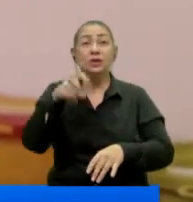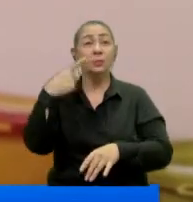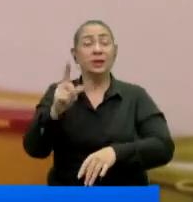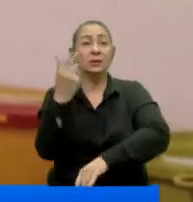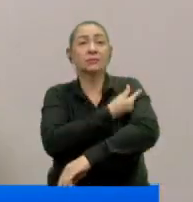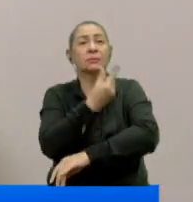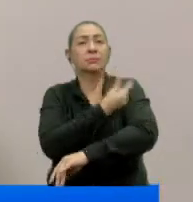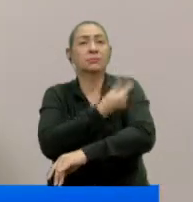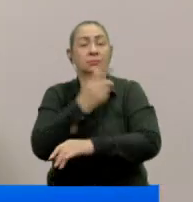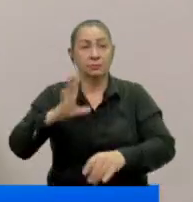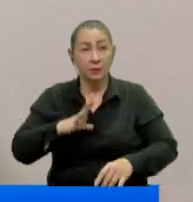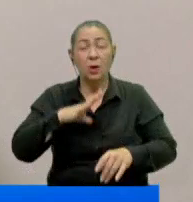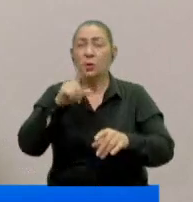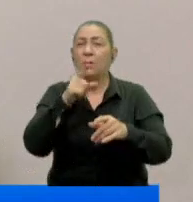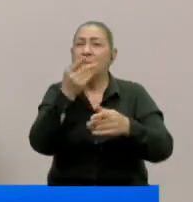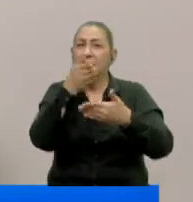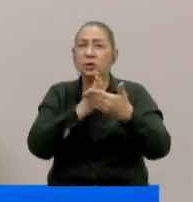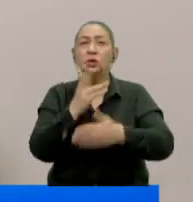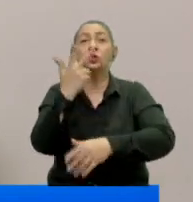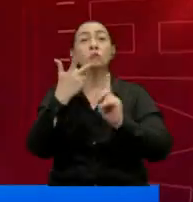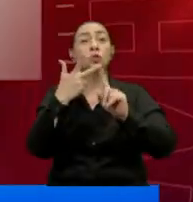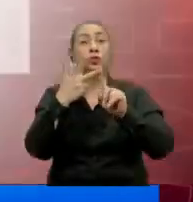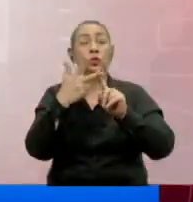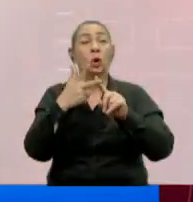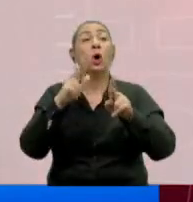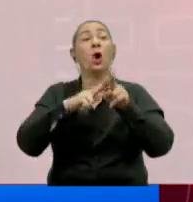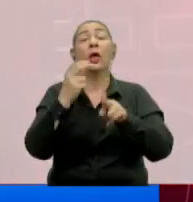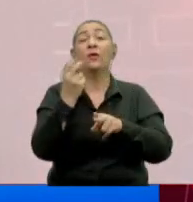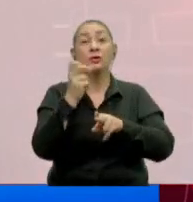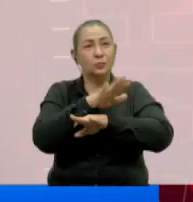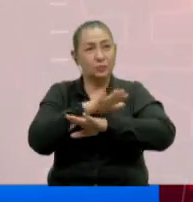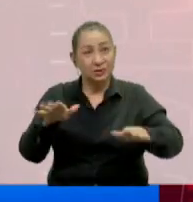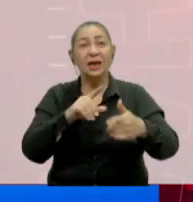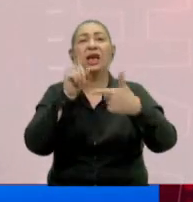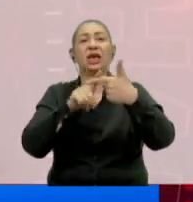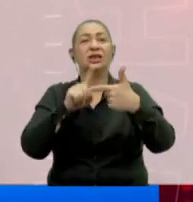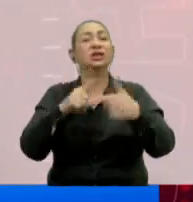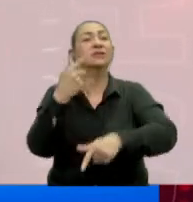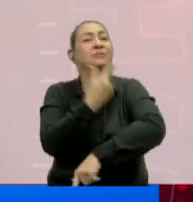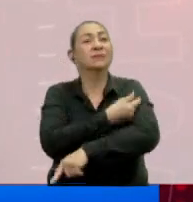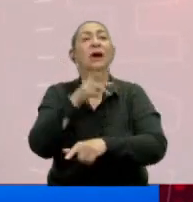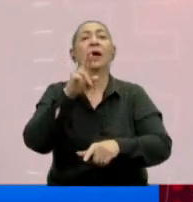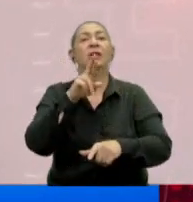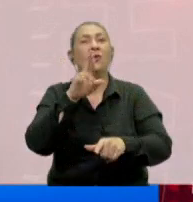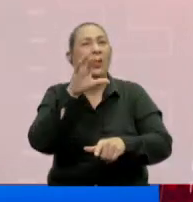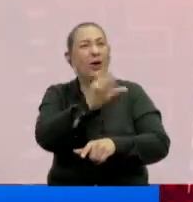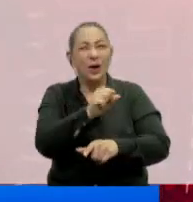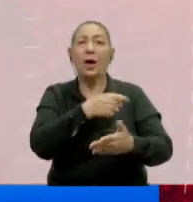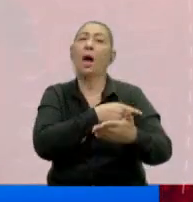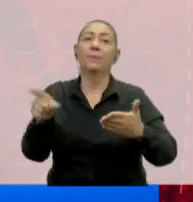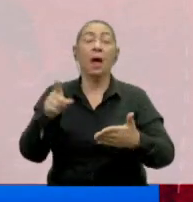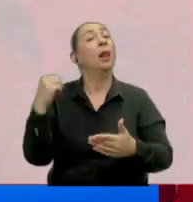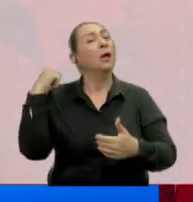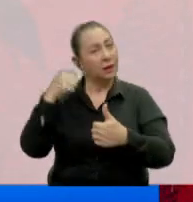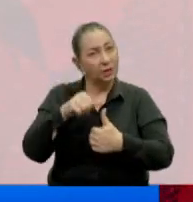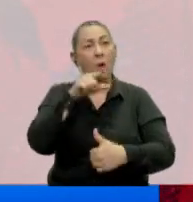doz aşı yapılıyor. Bunların bir kısmı 3. doz. Koronavirüsü atlatanların ise 2. doz randevuları iptal edilmişti.